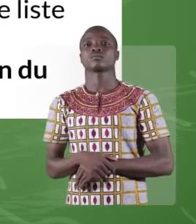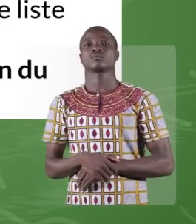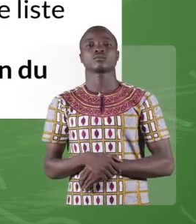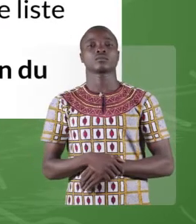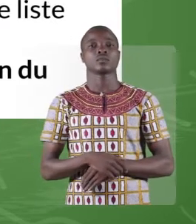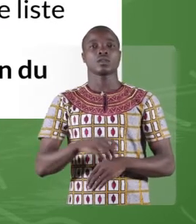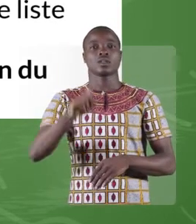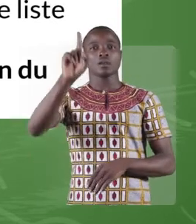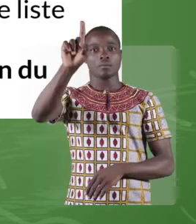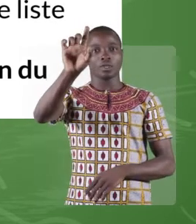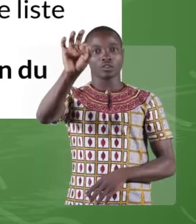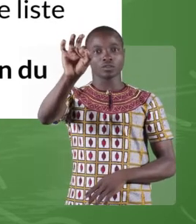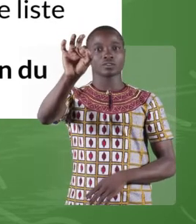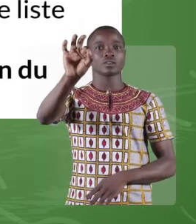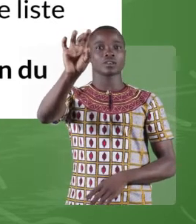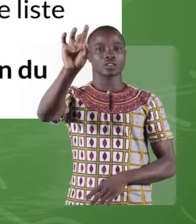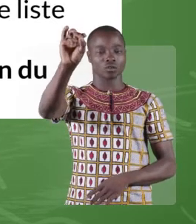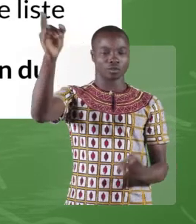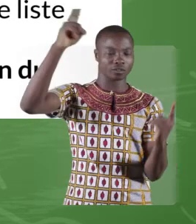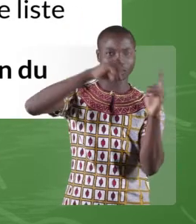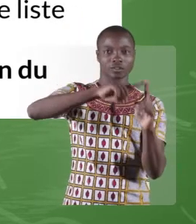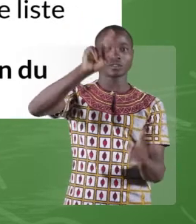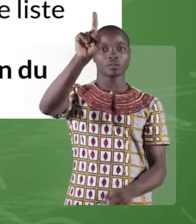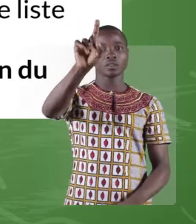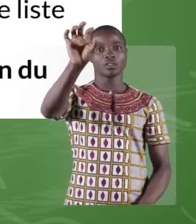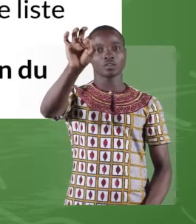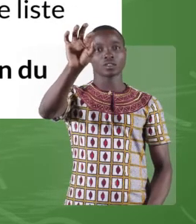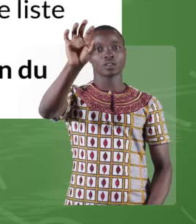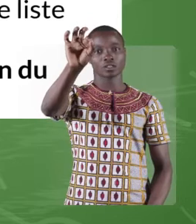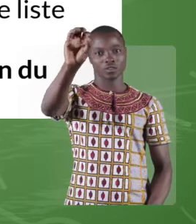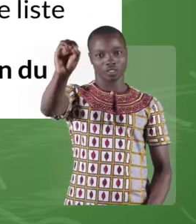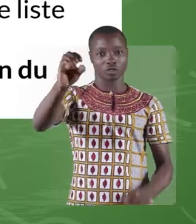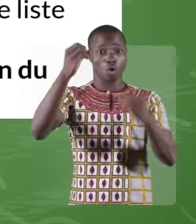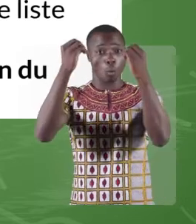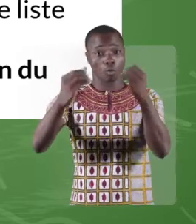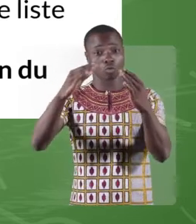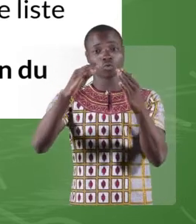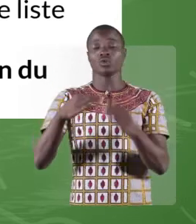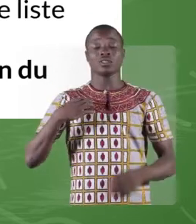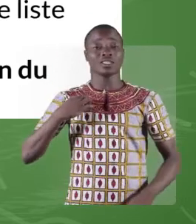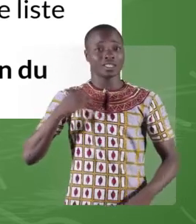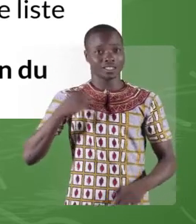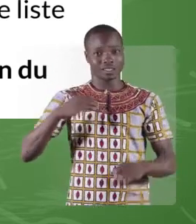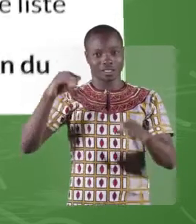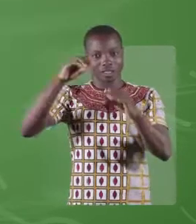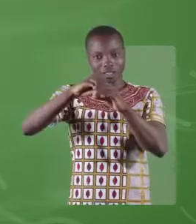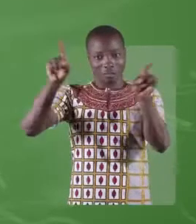De 1980 à 1990, il y avait plusieurs candidats au sein du même